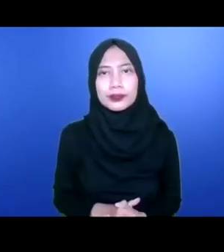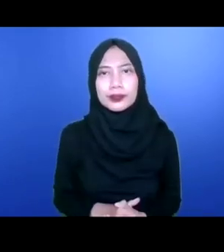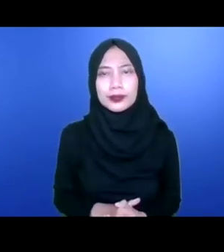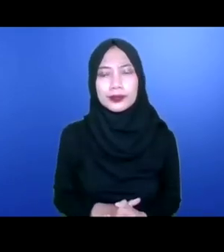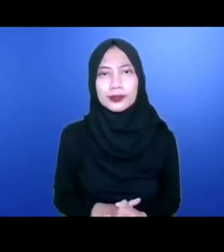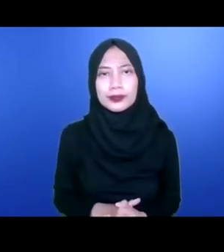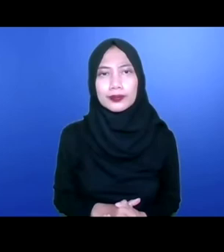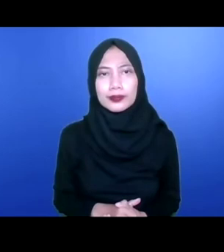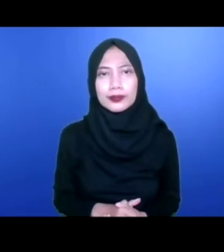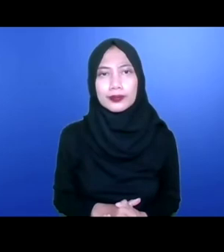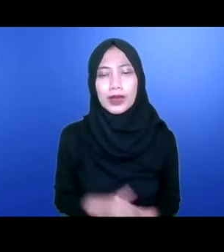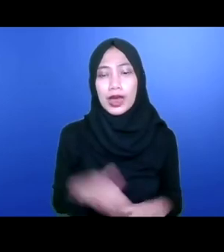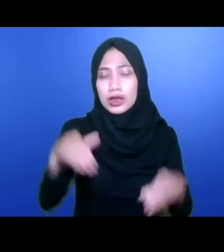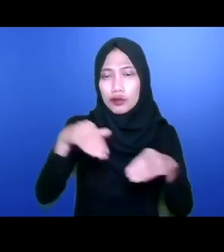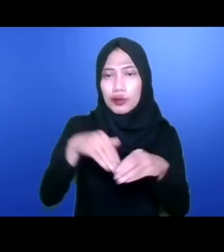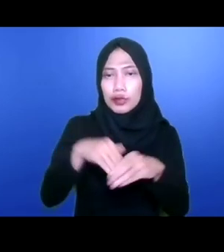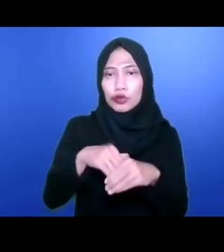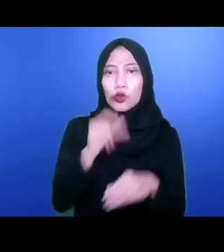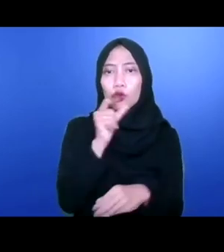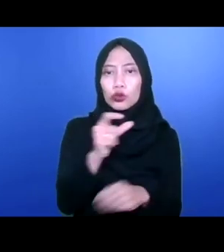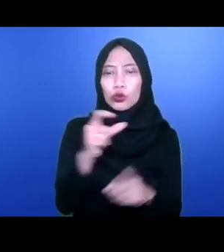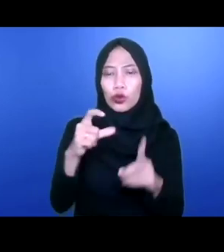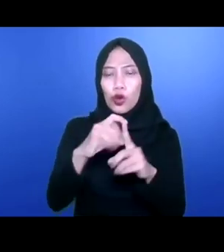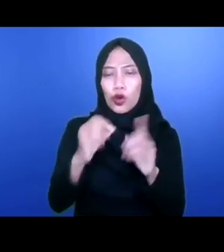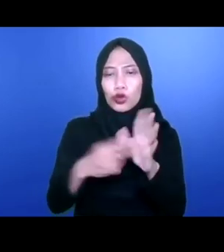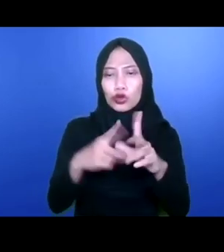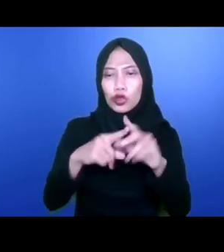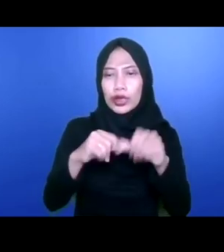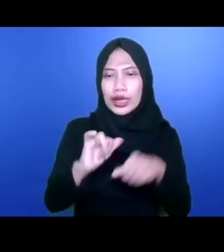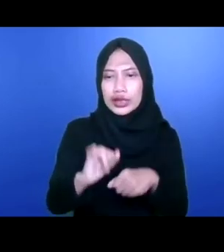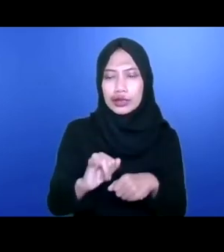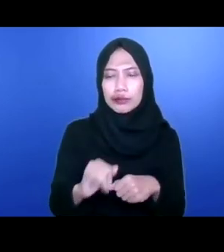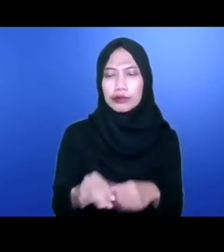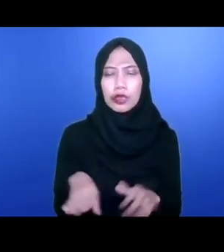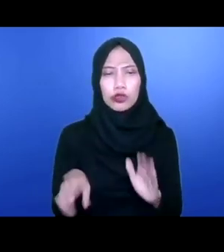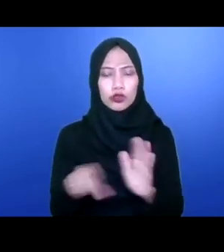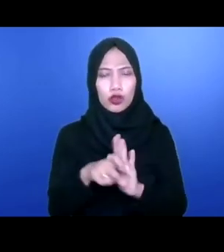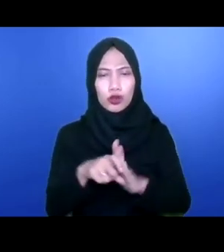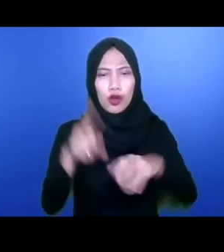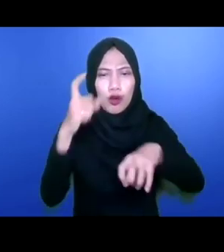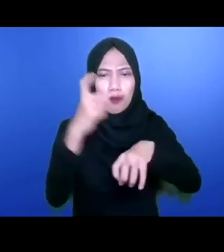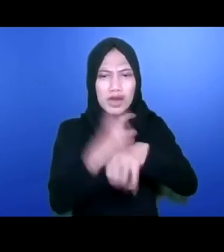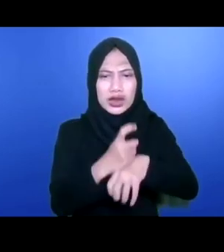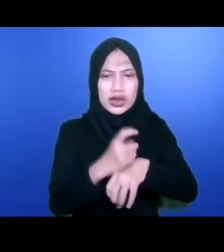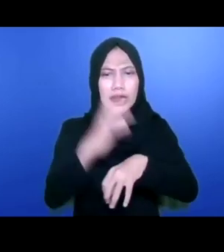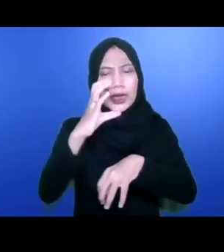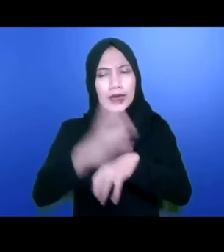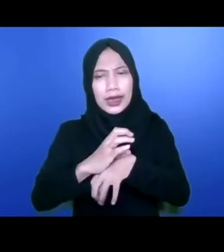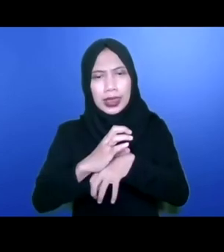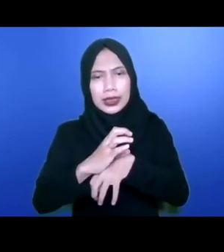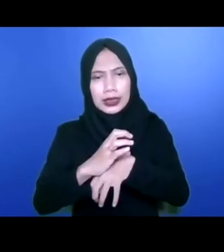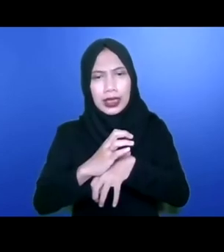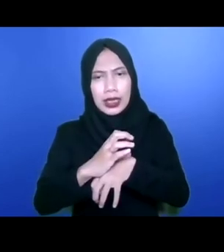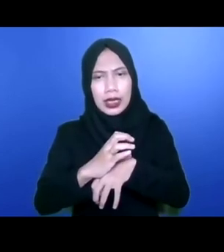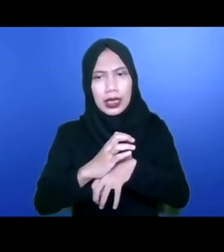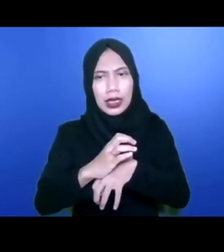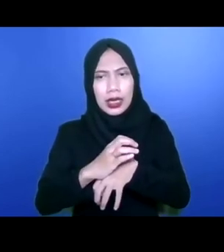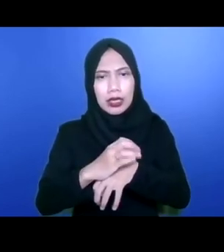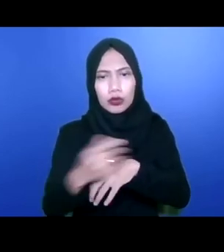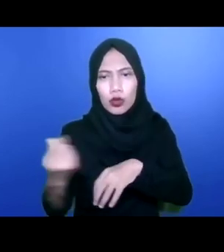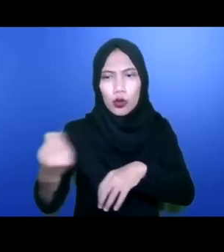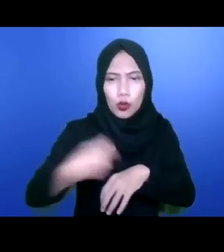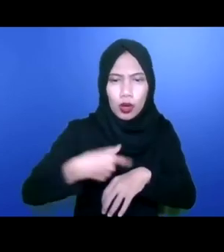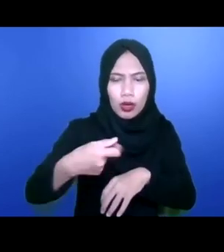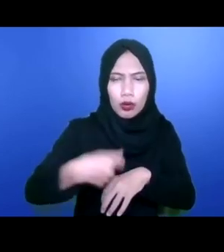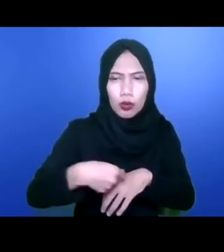keagamaan ketika lockdown kemarin. Masjid susah dapat zakat, gereja susah dapat persembahan, pura susah dapat duit.